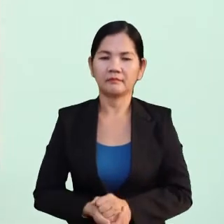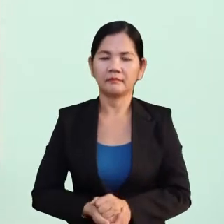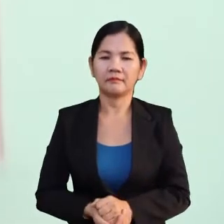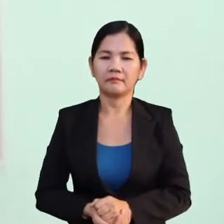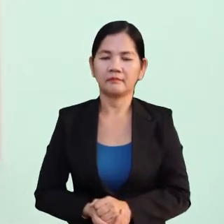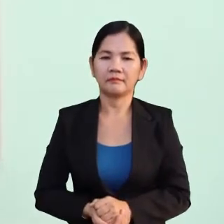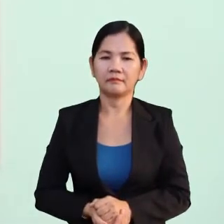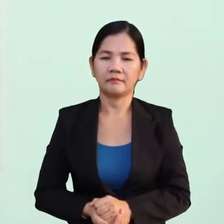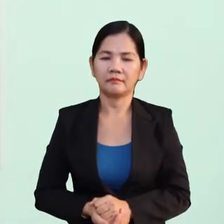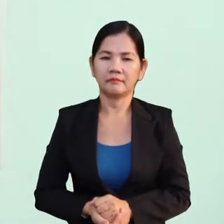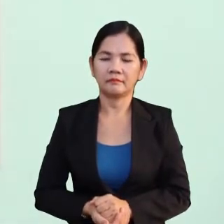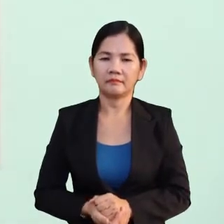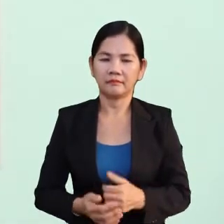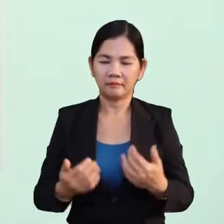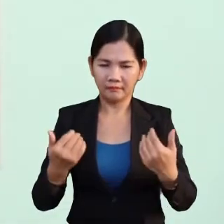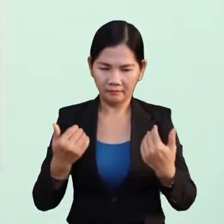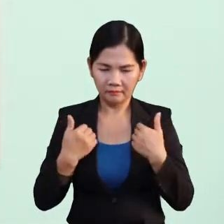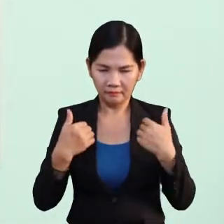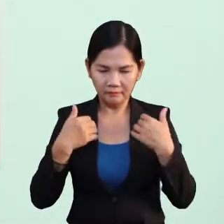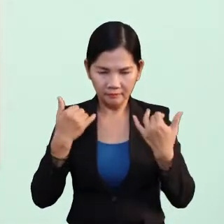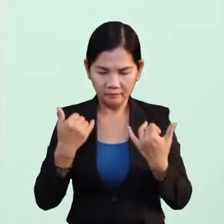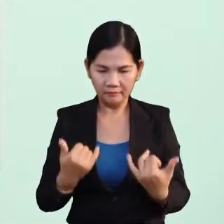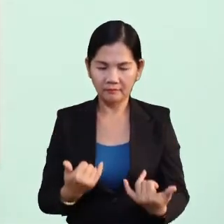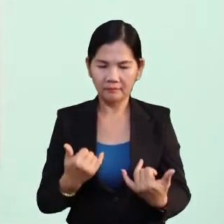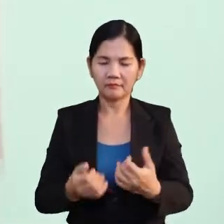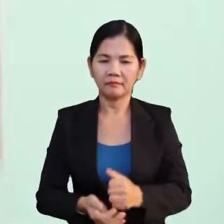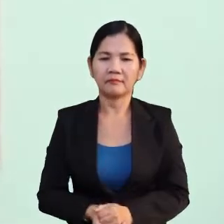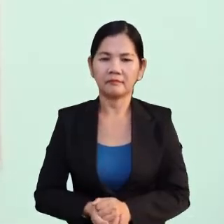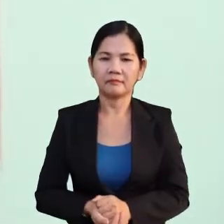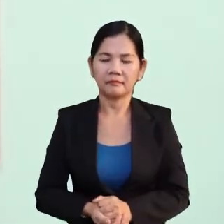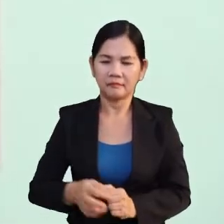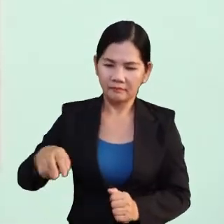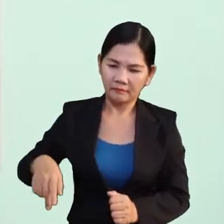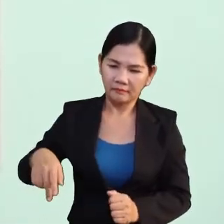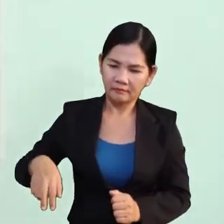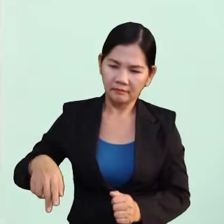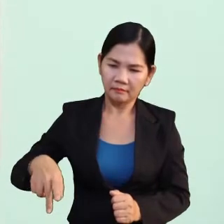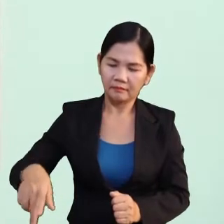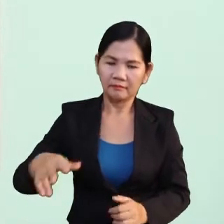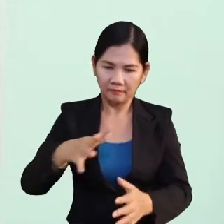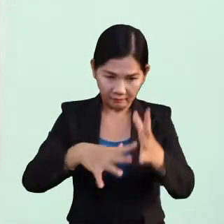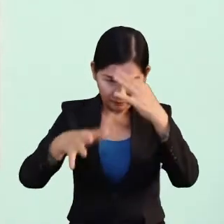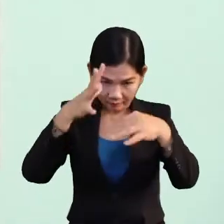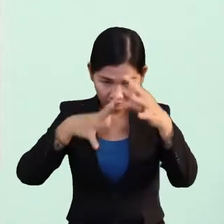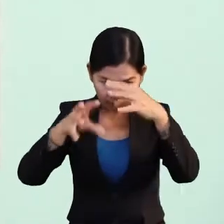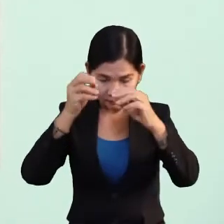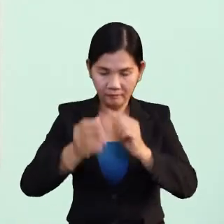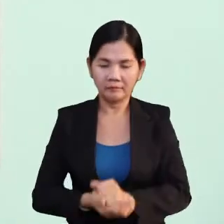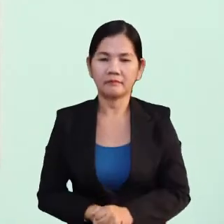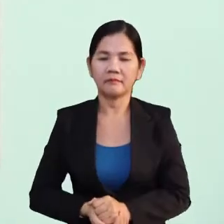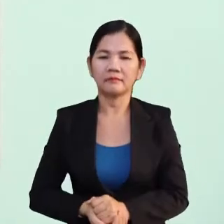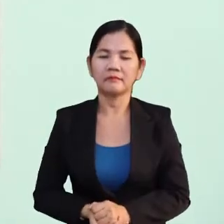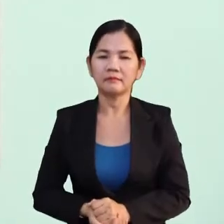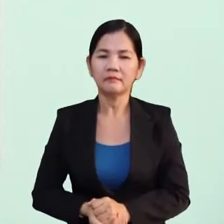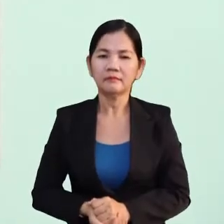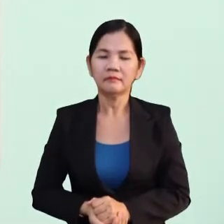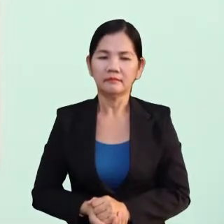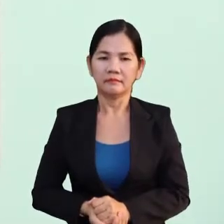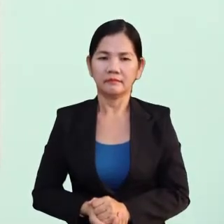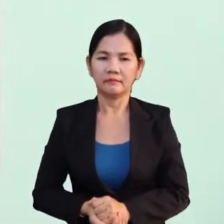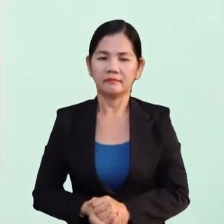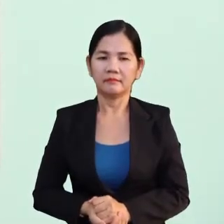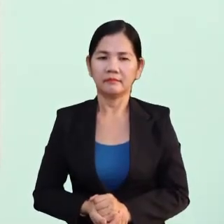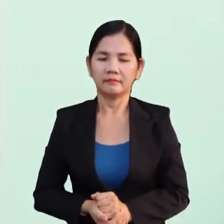កូនស្ដាប់អ្នកគ្រូអានទាំងអស់គ្នាដើរទៅសាលាចាកូន